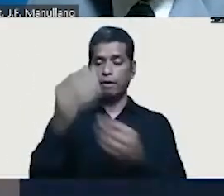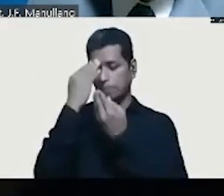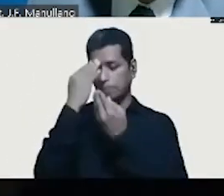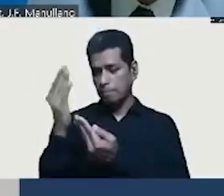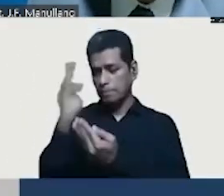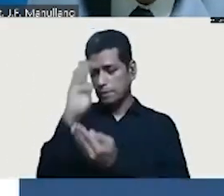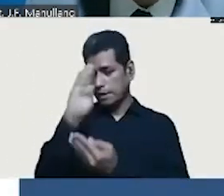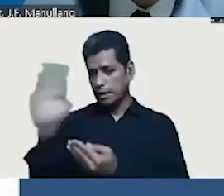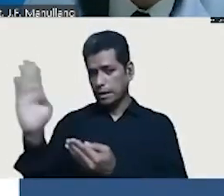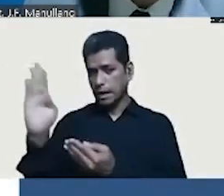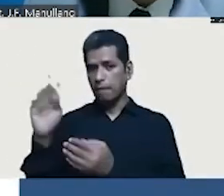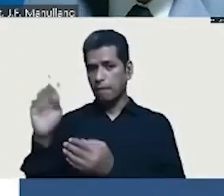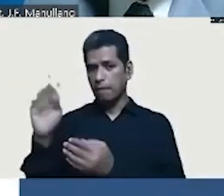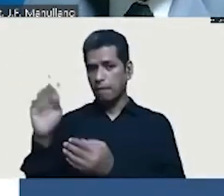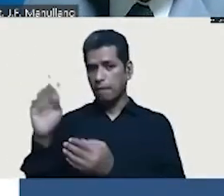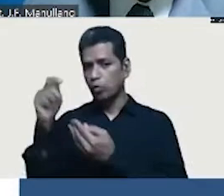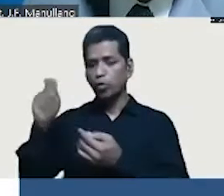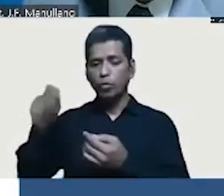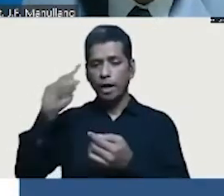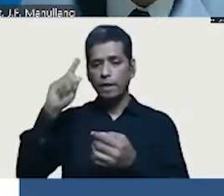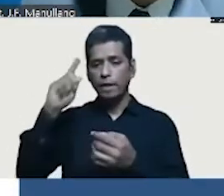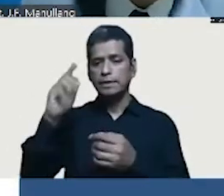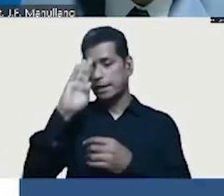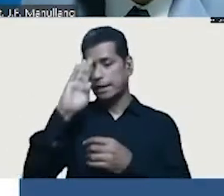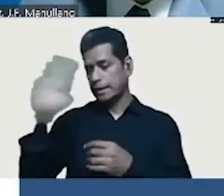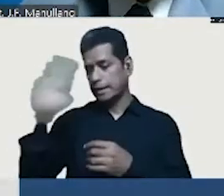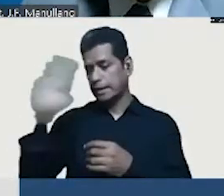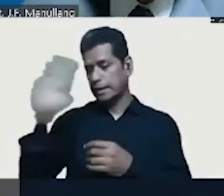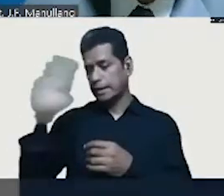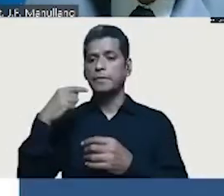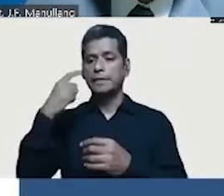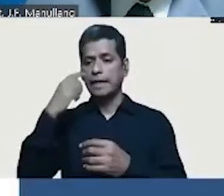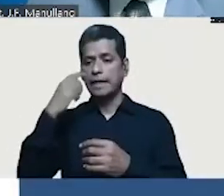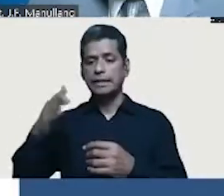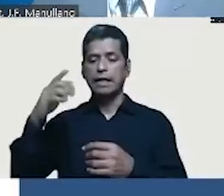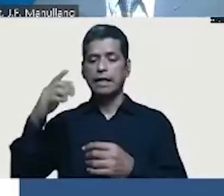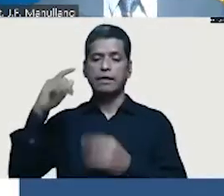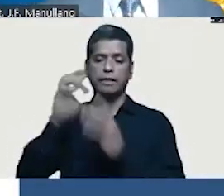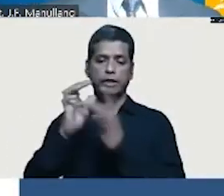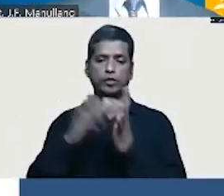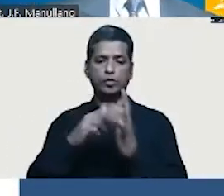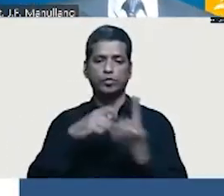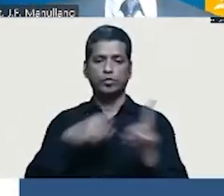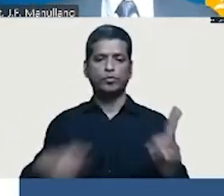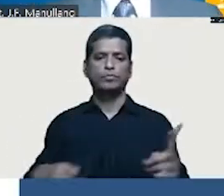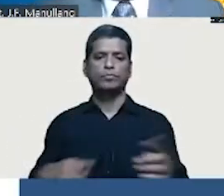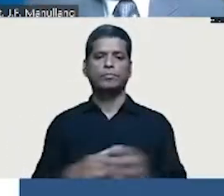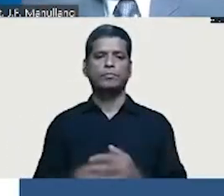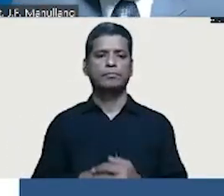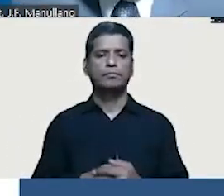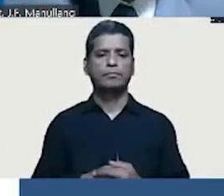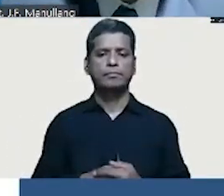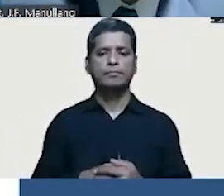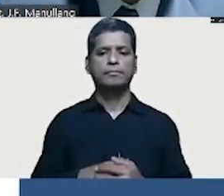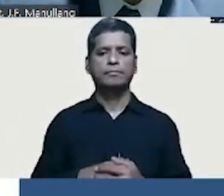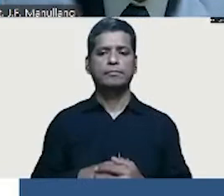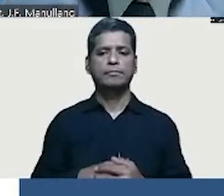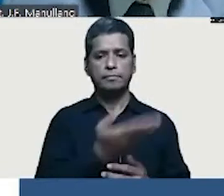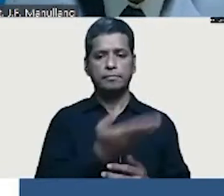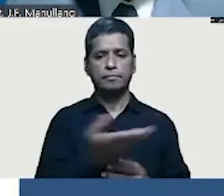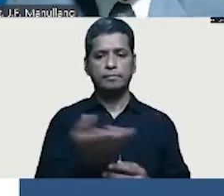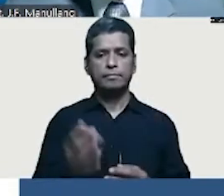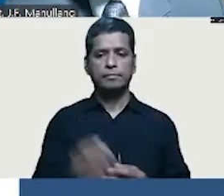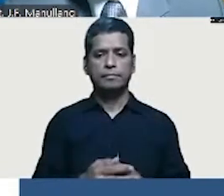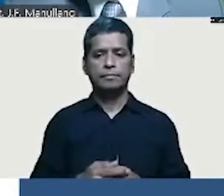memiliki kesaksian Jesus resepsionis itu adalah nubuat dari suaraku dalam